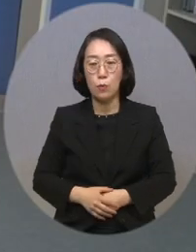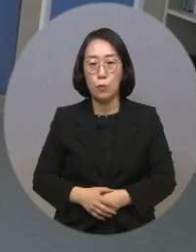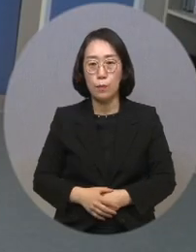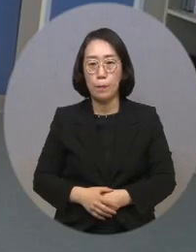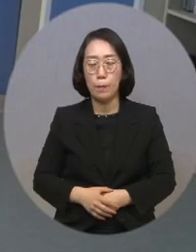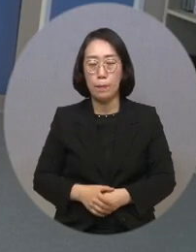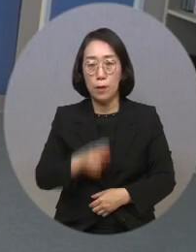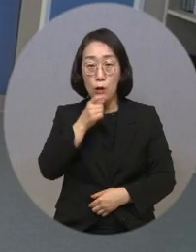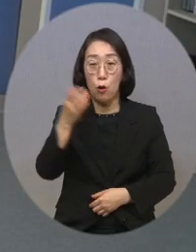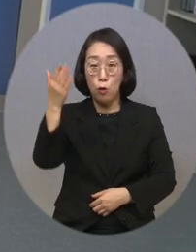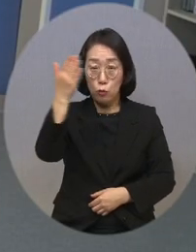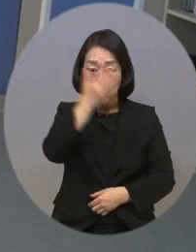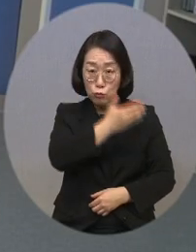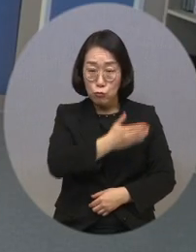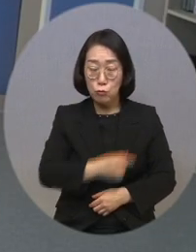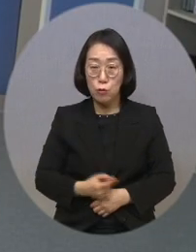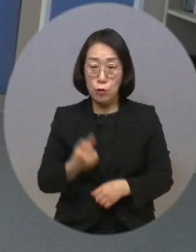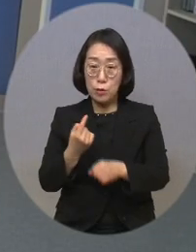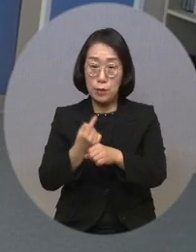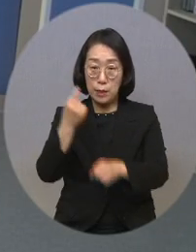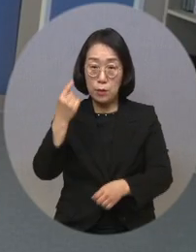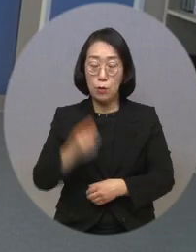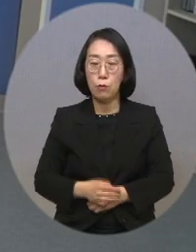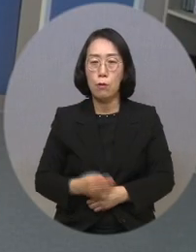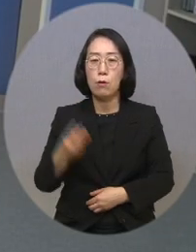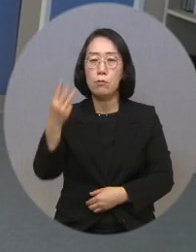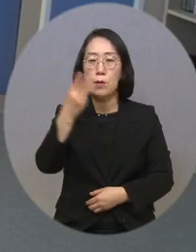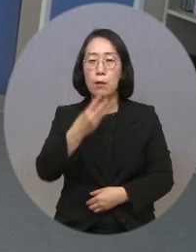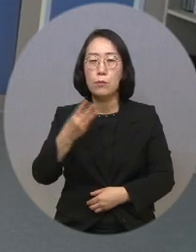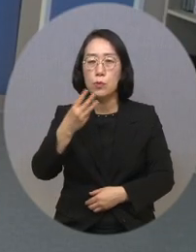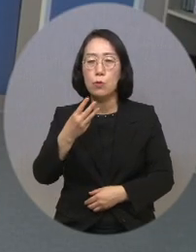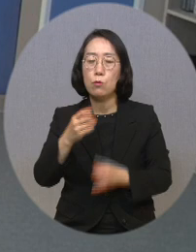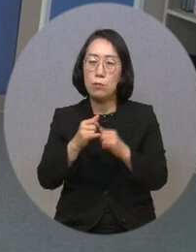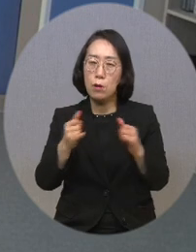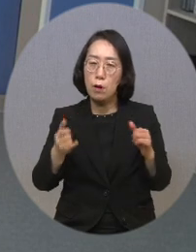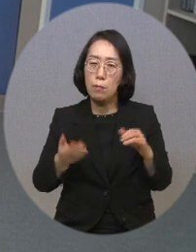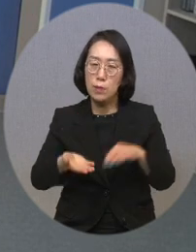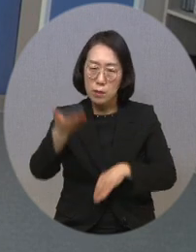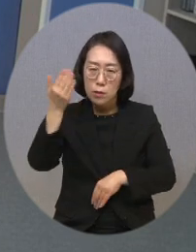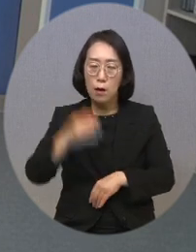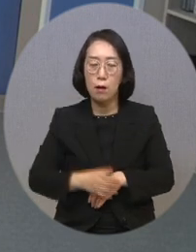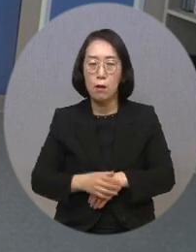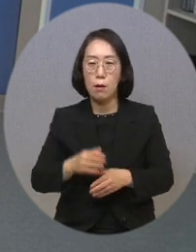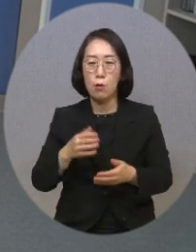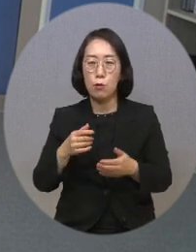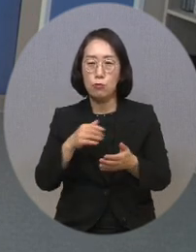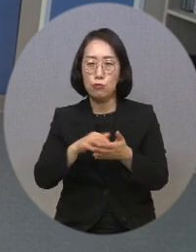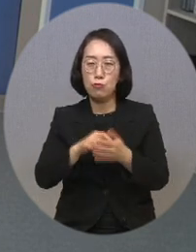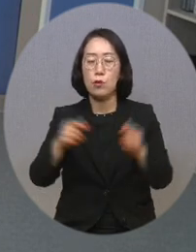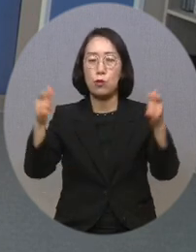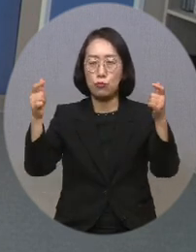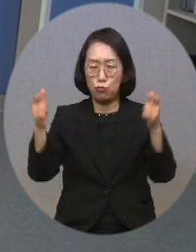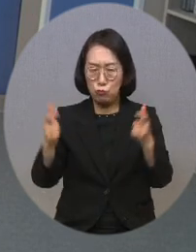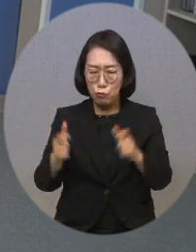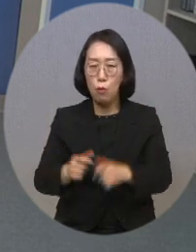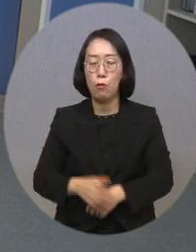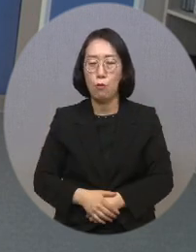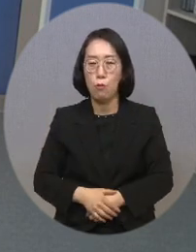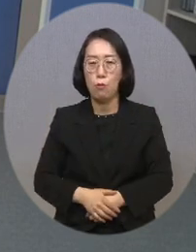여수가 작년에만 해도 3,480명 인구가 줄었습니다. 네. 굉장히 어려운 지금